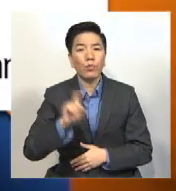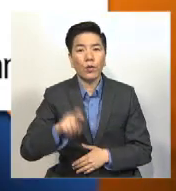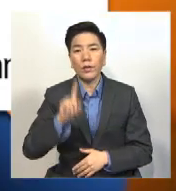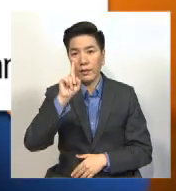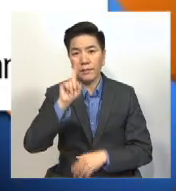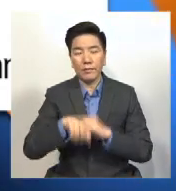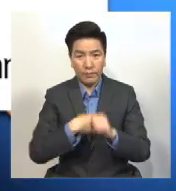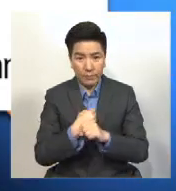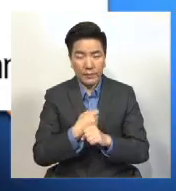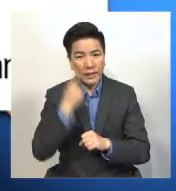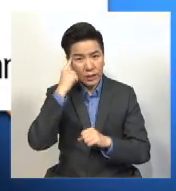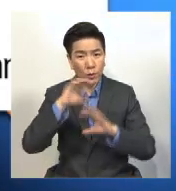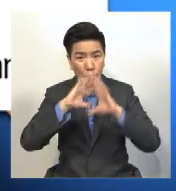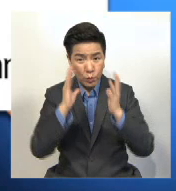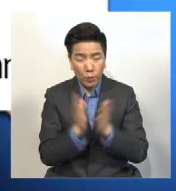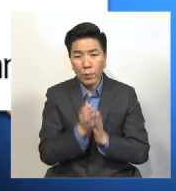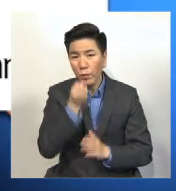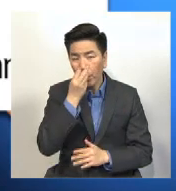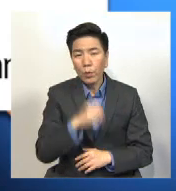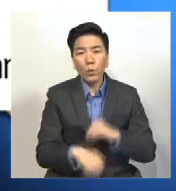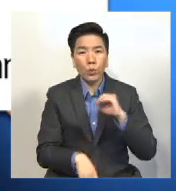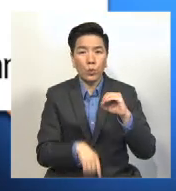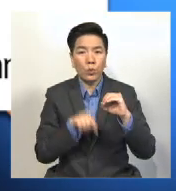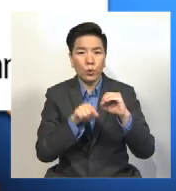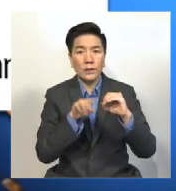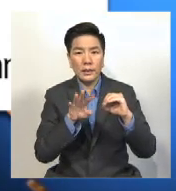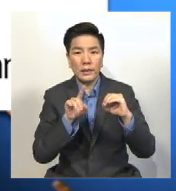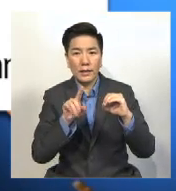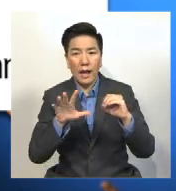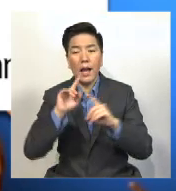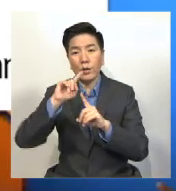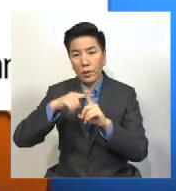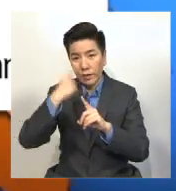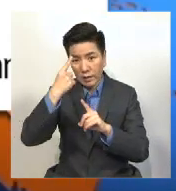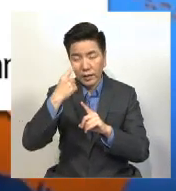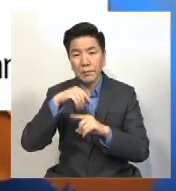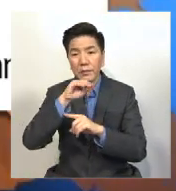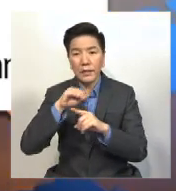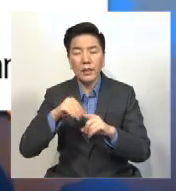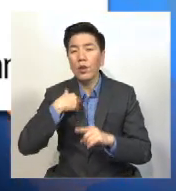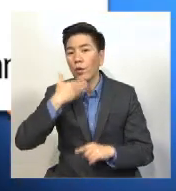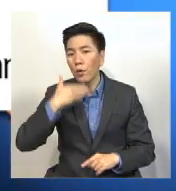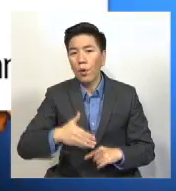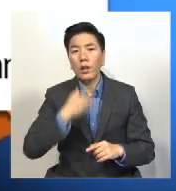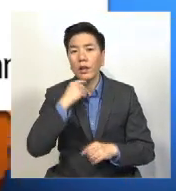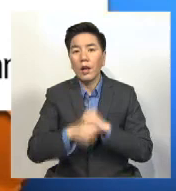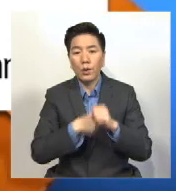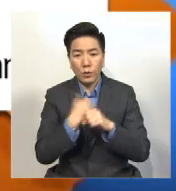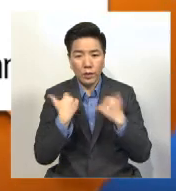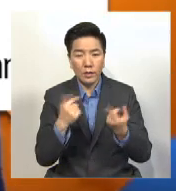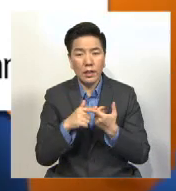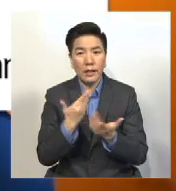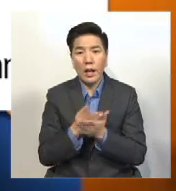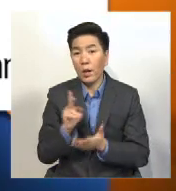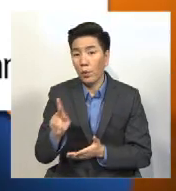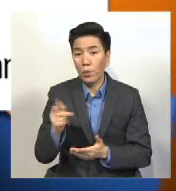ไม่เกิน1ปีคิดเป็นอัตราดอกเบี้ยร้อยละ 0.415 ต่อเดือนตลอดอายุสัญญาค่ะวงเงินสินเชื่อ